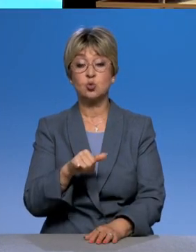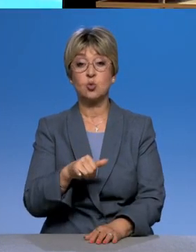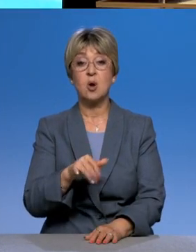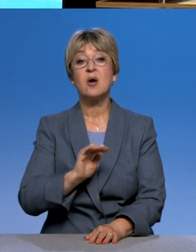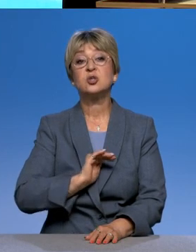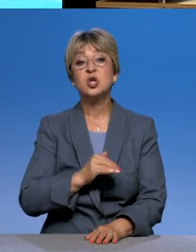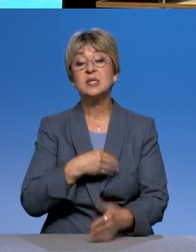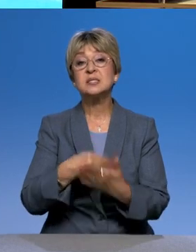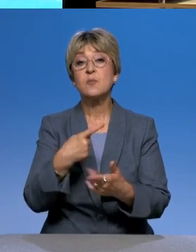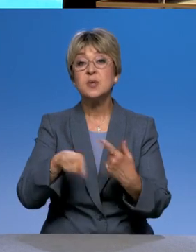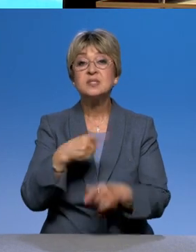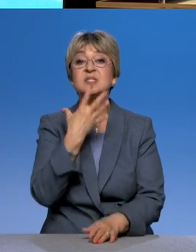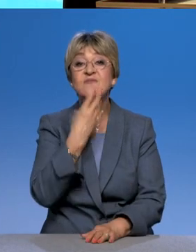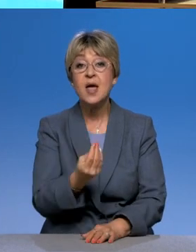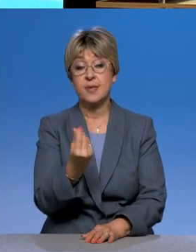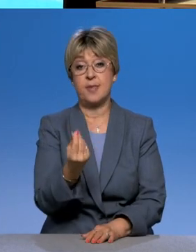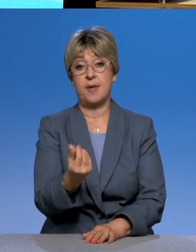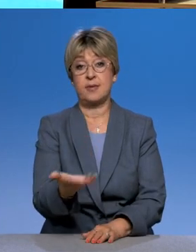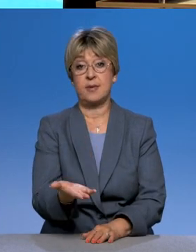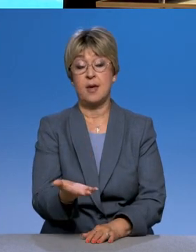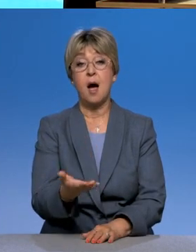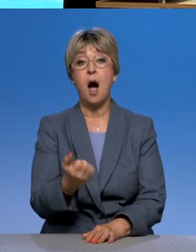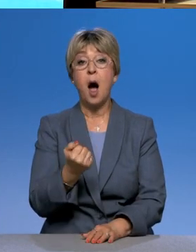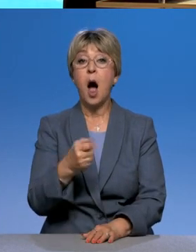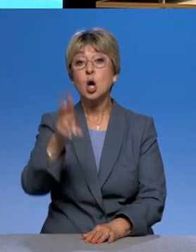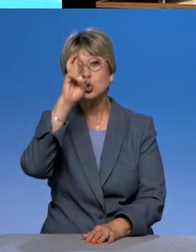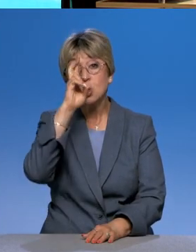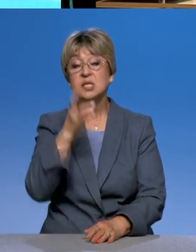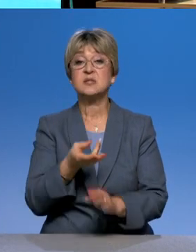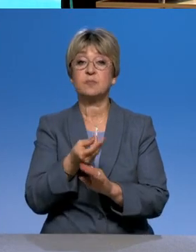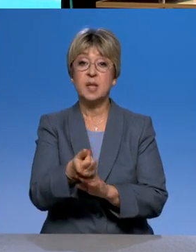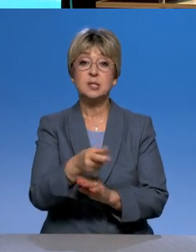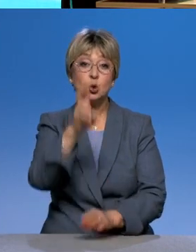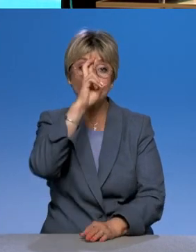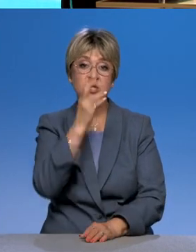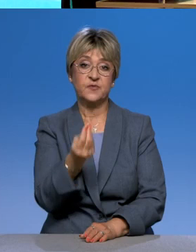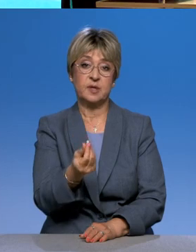бизнес платит свои деньги. Здесь они платят государственное. Ведь поймите,